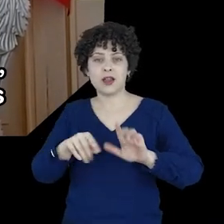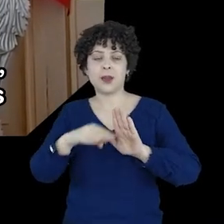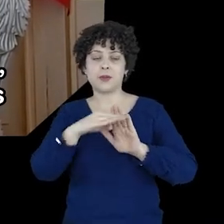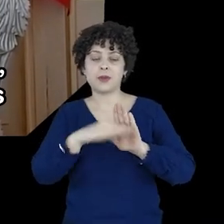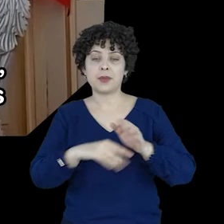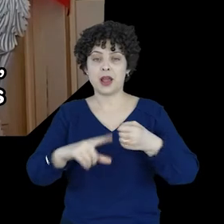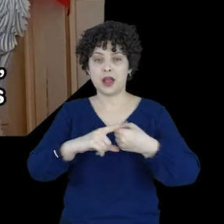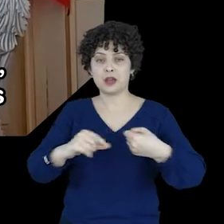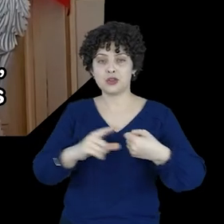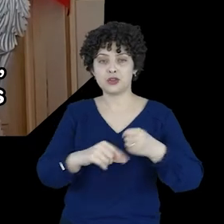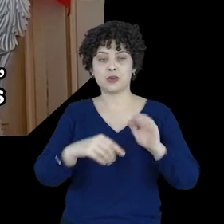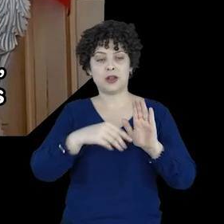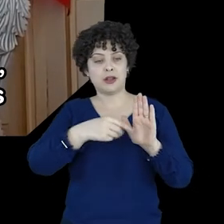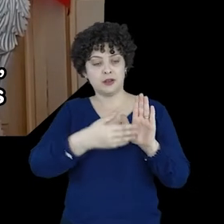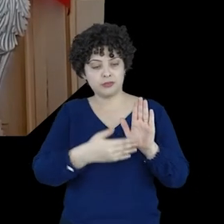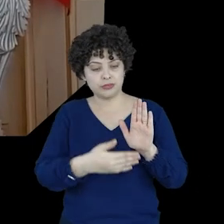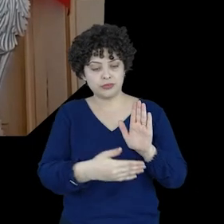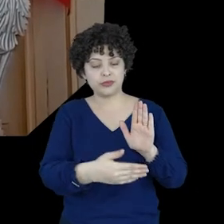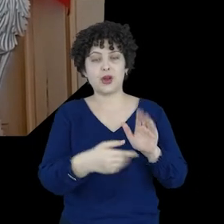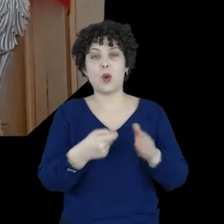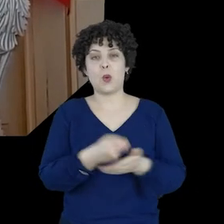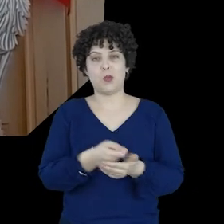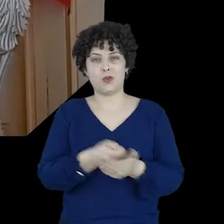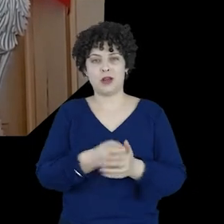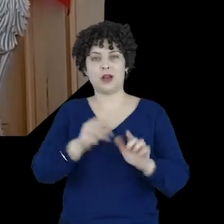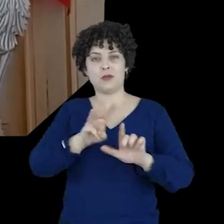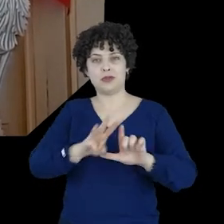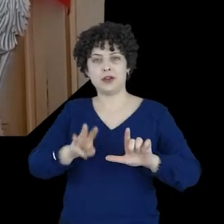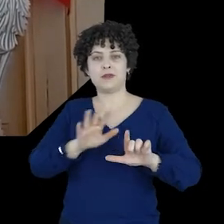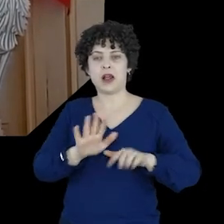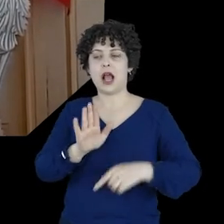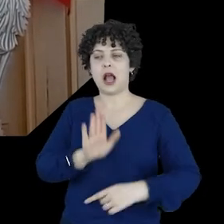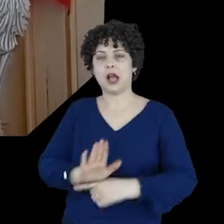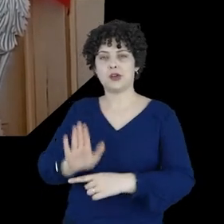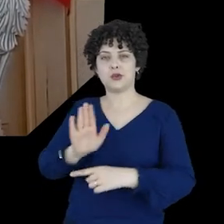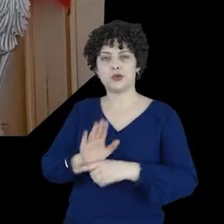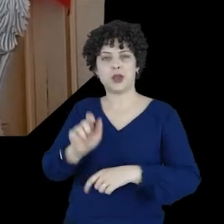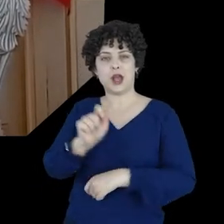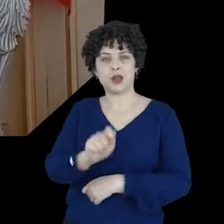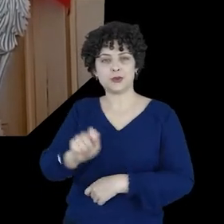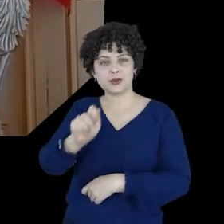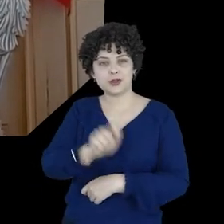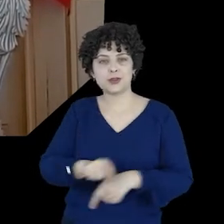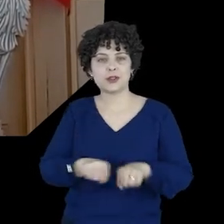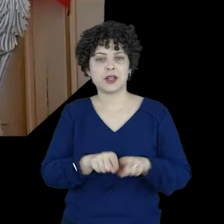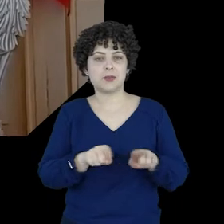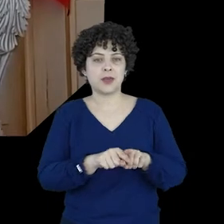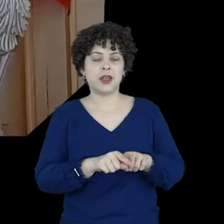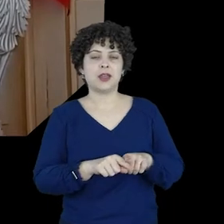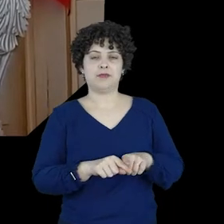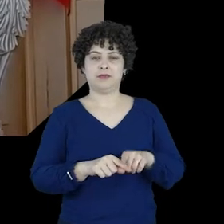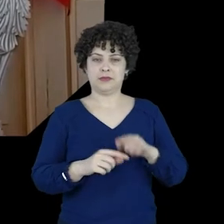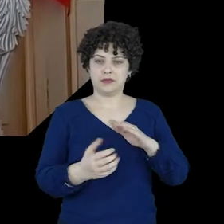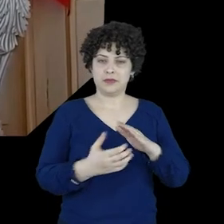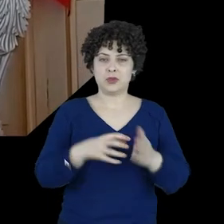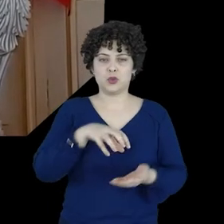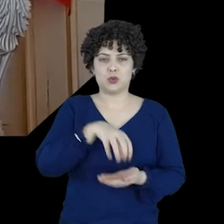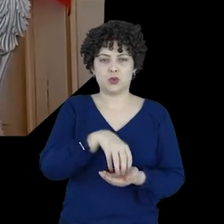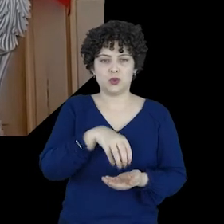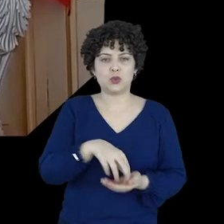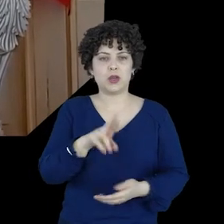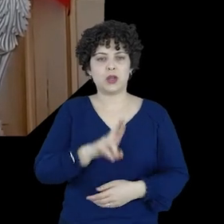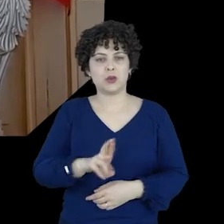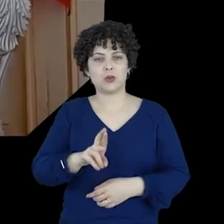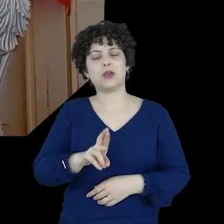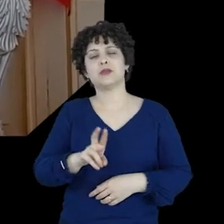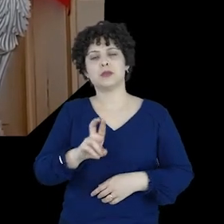les dispositions des articles suivants qui obligent les plateformes à collaborer avec les associations, à collaborer avec le